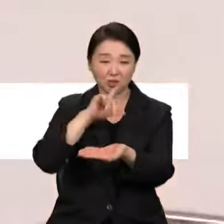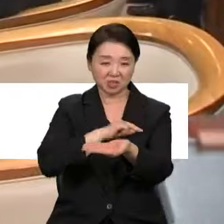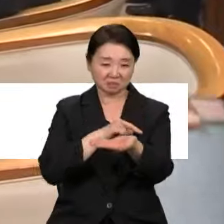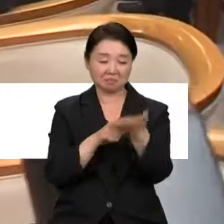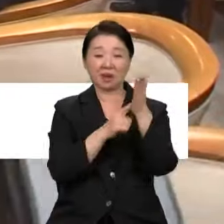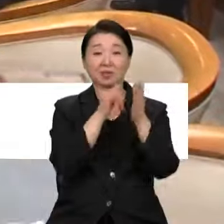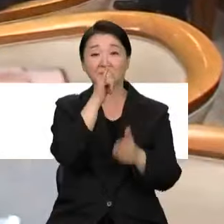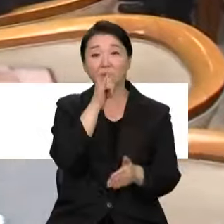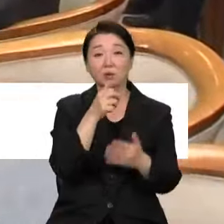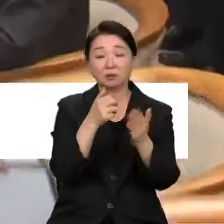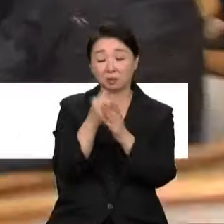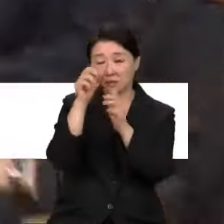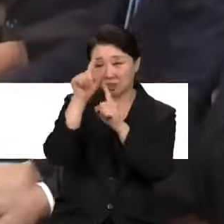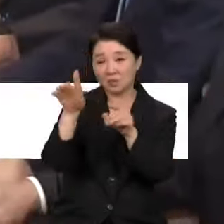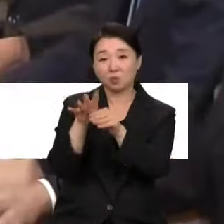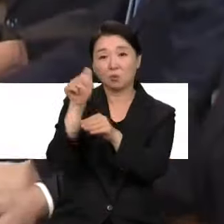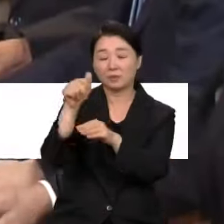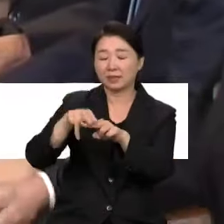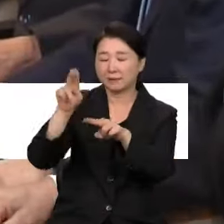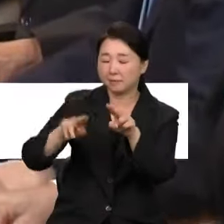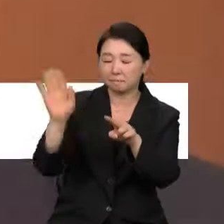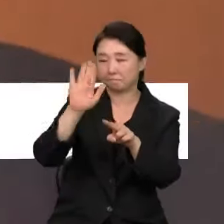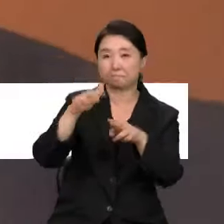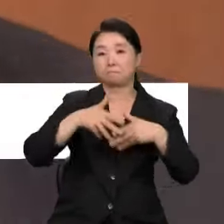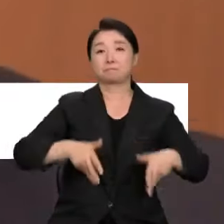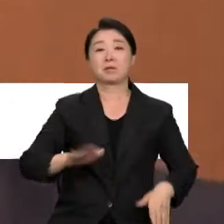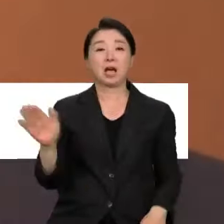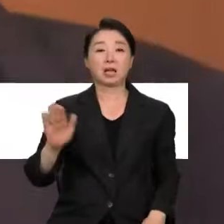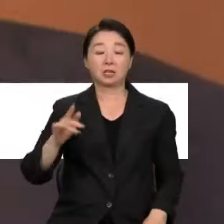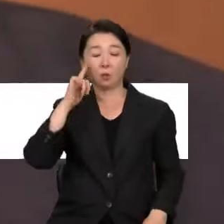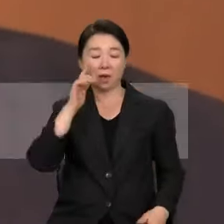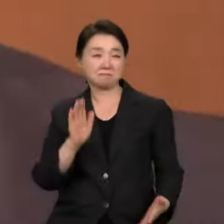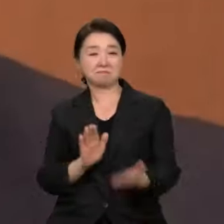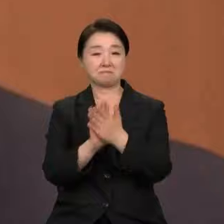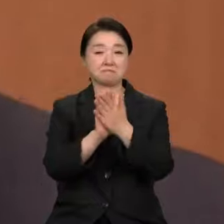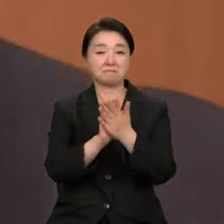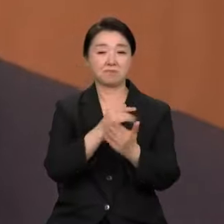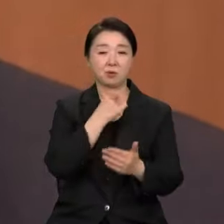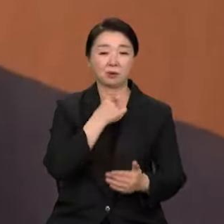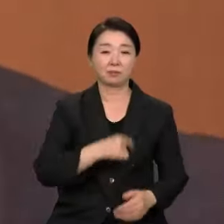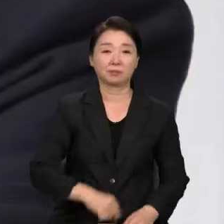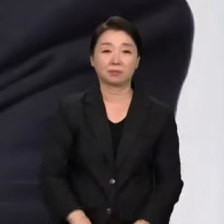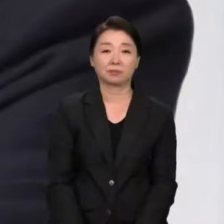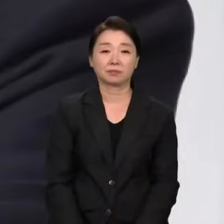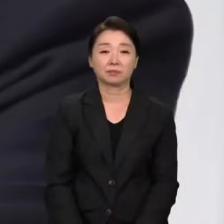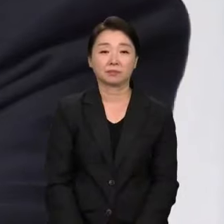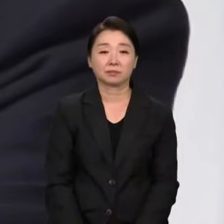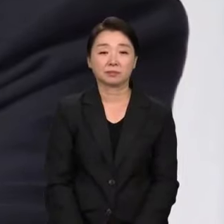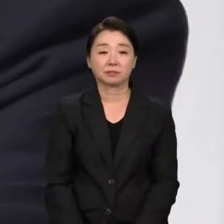가운데 이시바는 사퇴론에 선을 그으며 정면 돌파 의지를 내비쳤습니다.